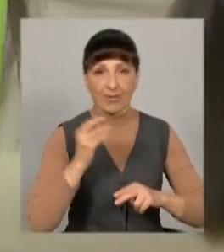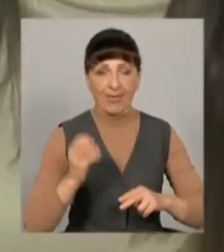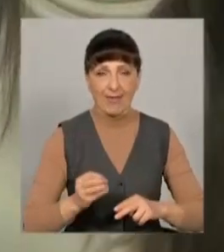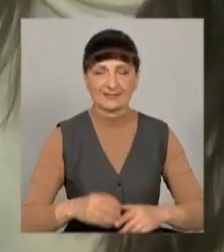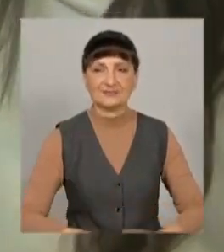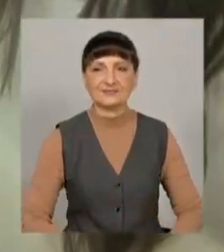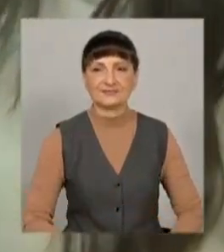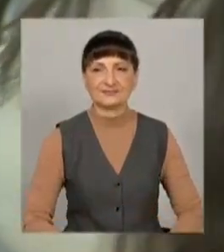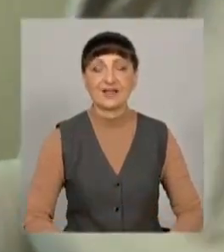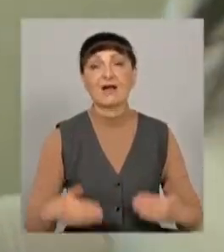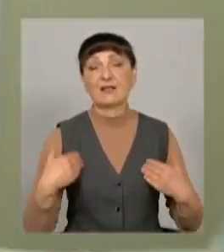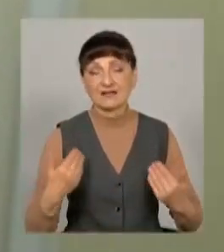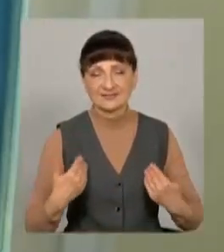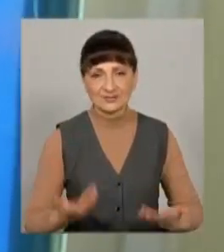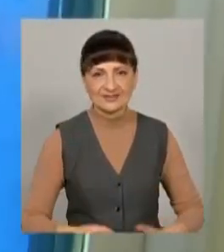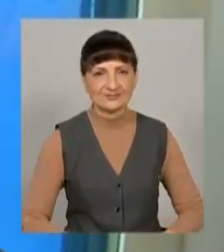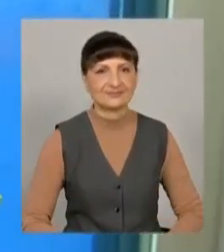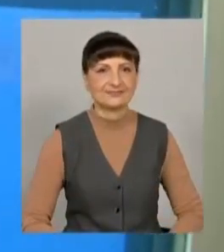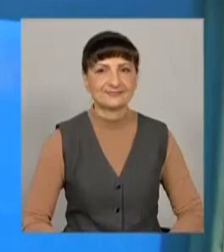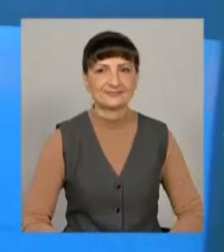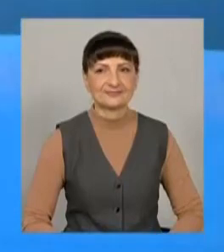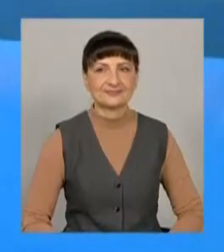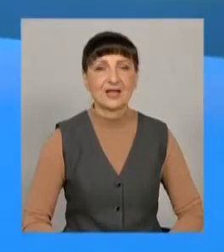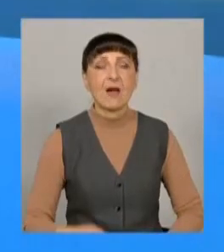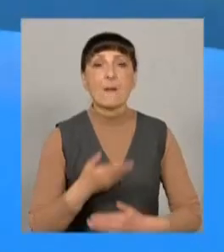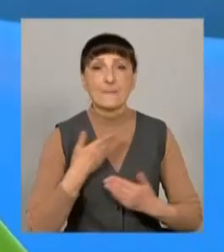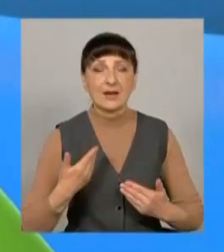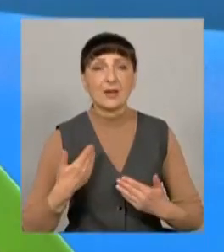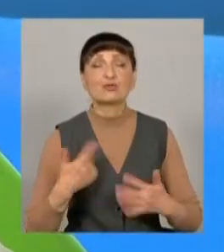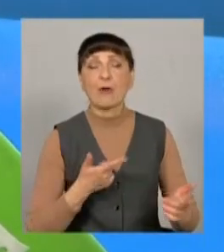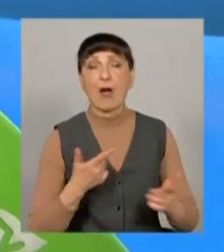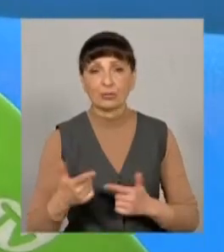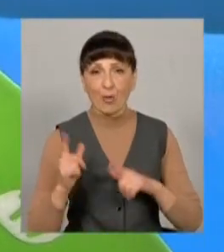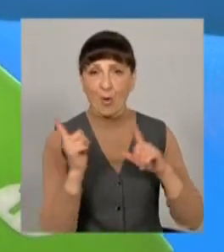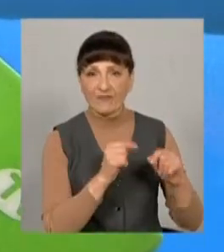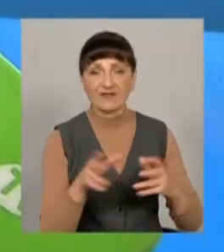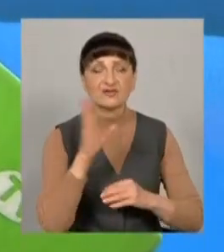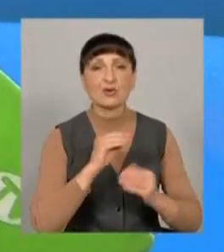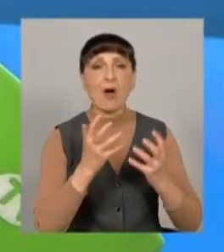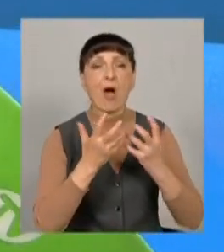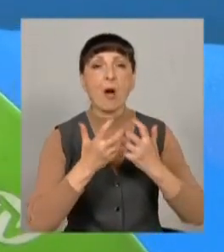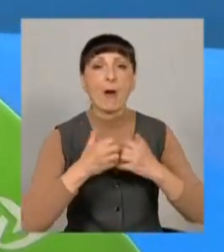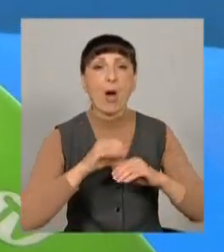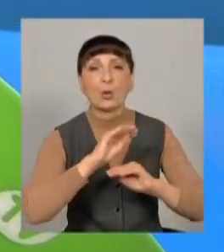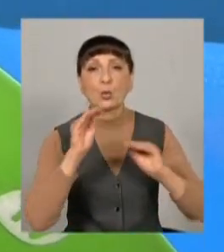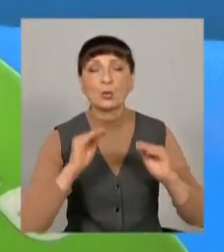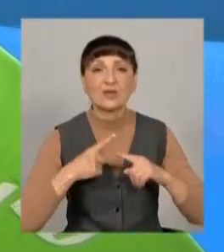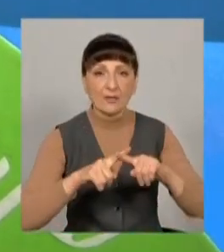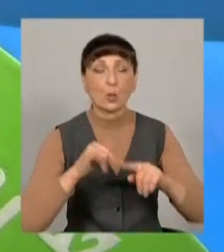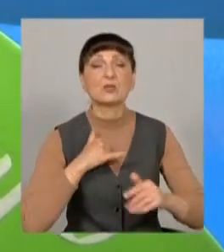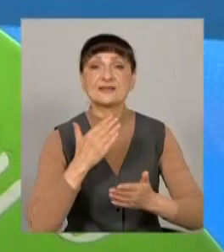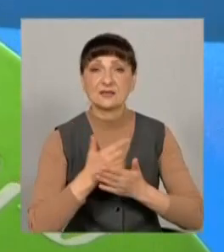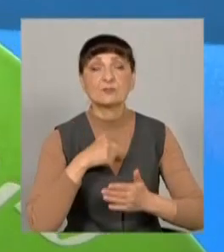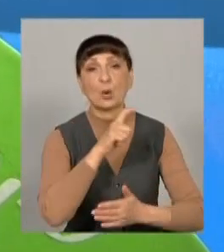к отправке. Здравствуйте. Здравствуйте. Ну, мы отправки готовы, все оборудование у нас есть, но мы будем помогать